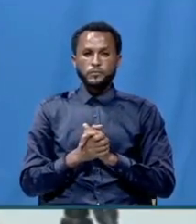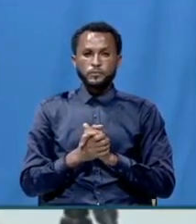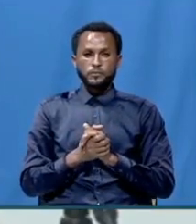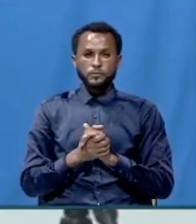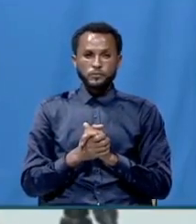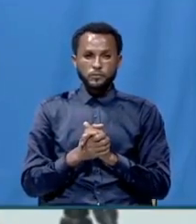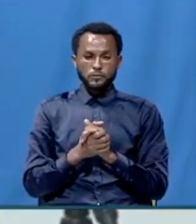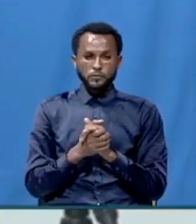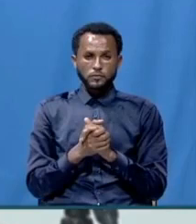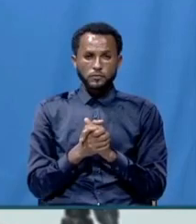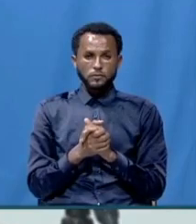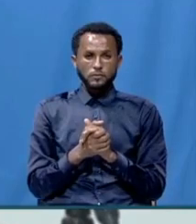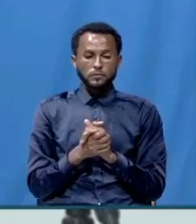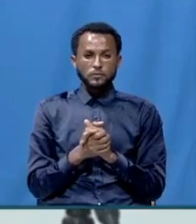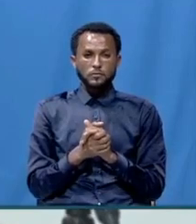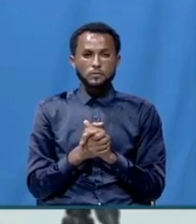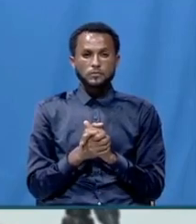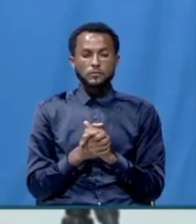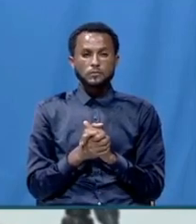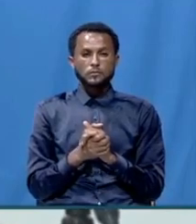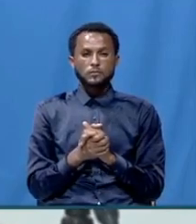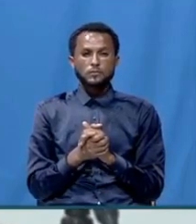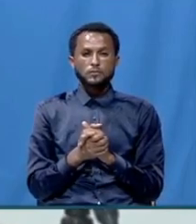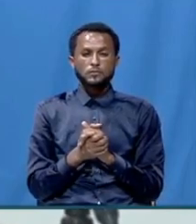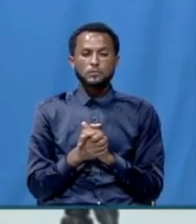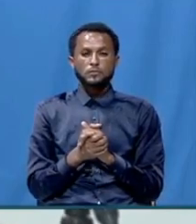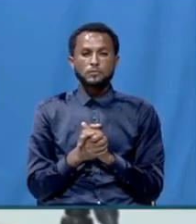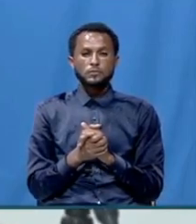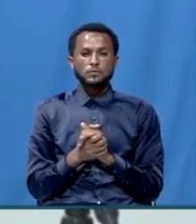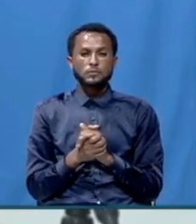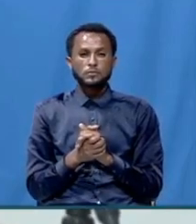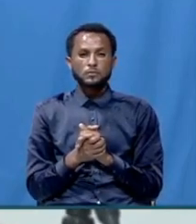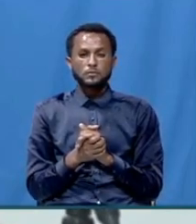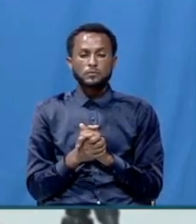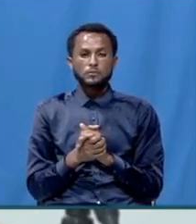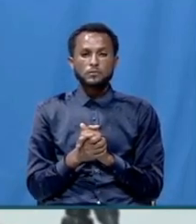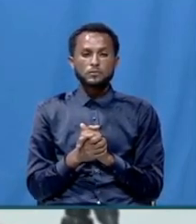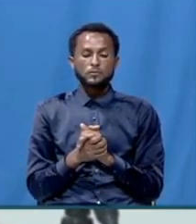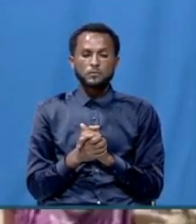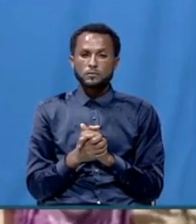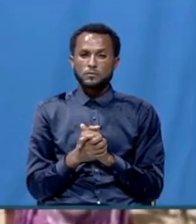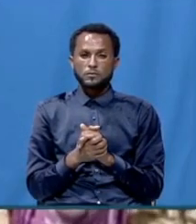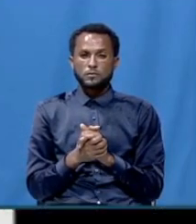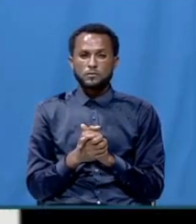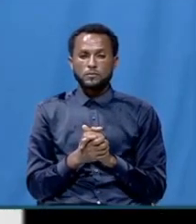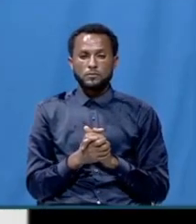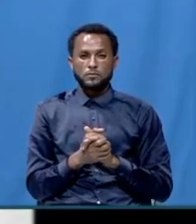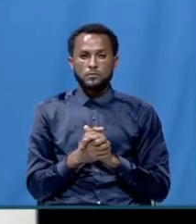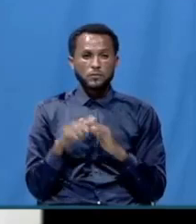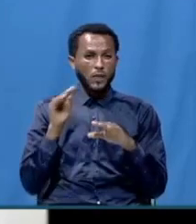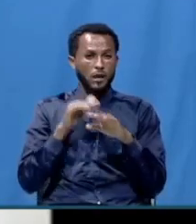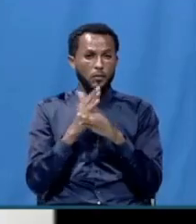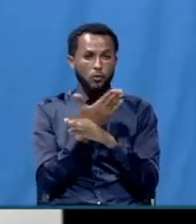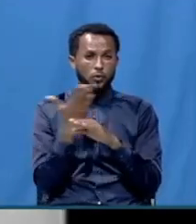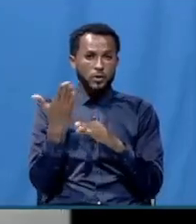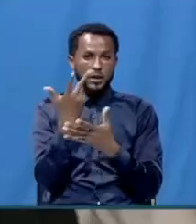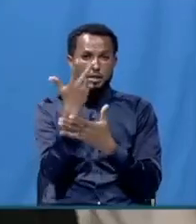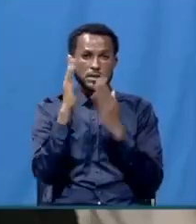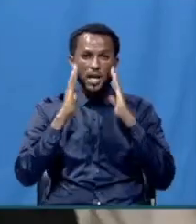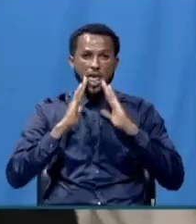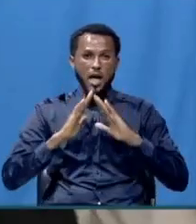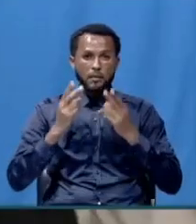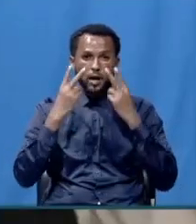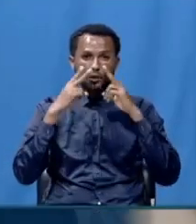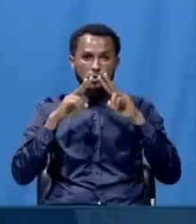sizable savings, and they cannot access them, and they are hungry. አበ ጉዳይ ዘተሰላማ ዲበን